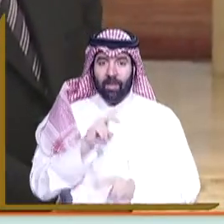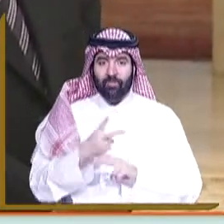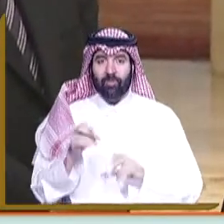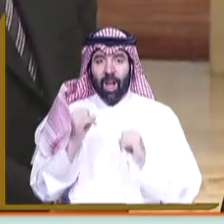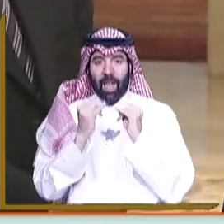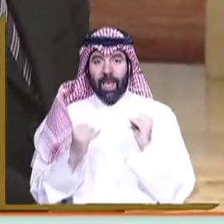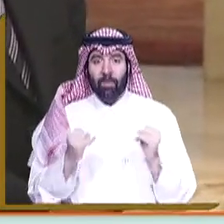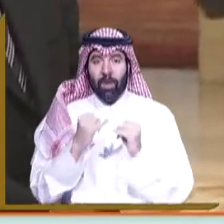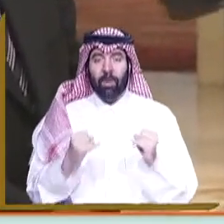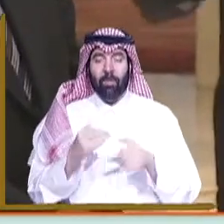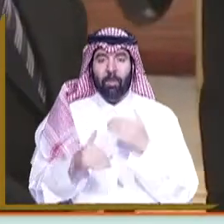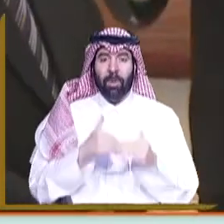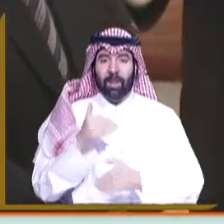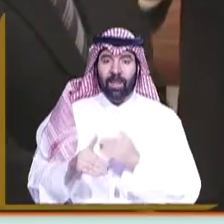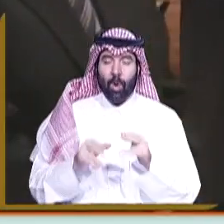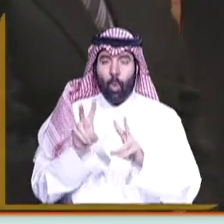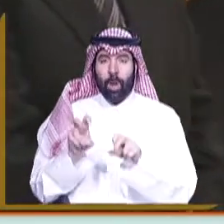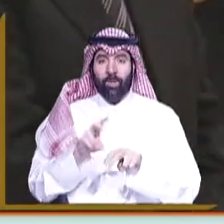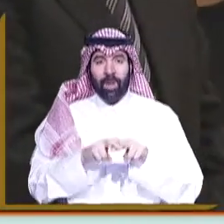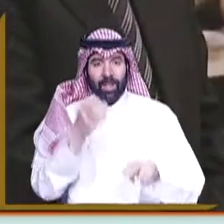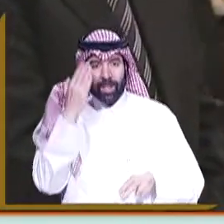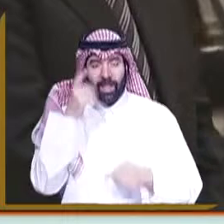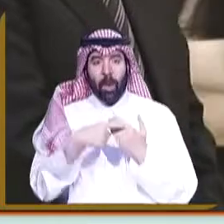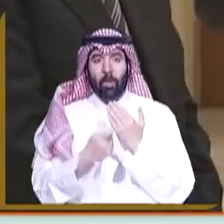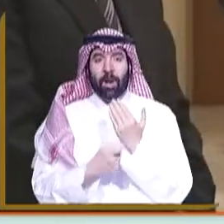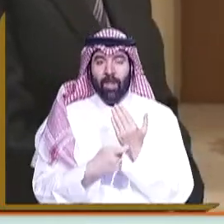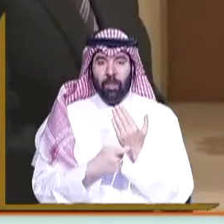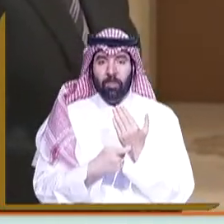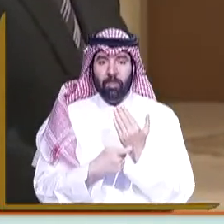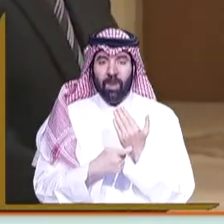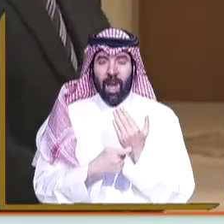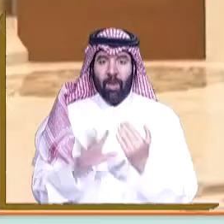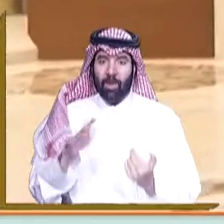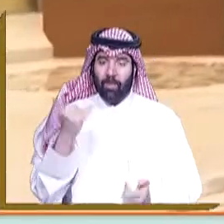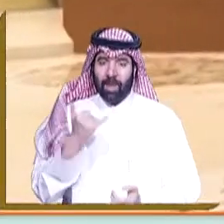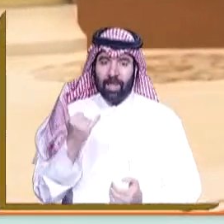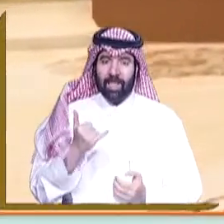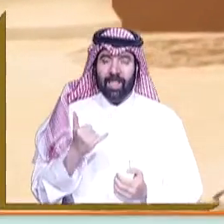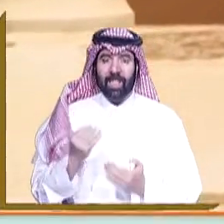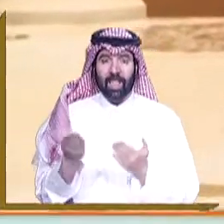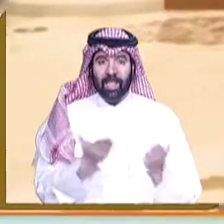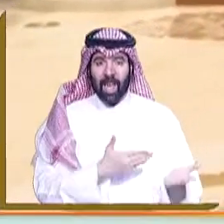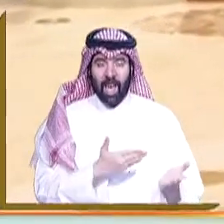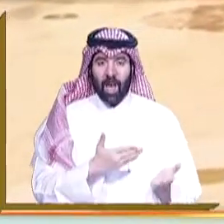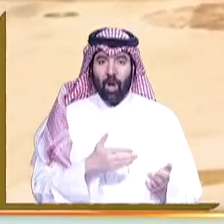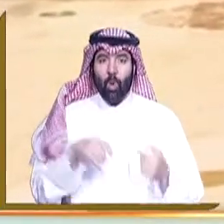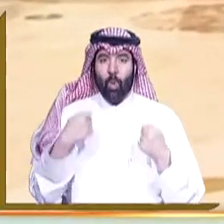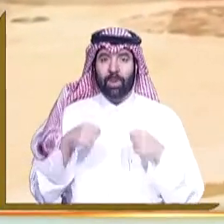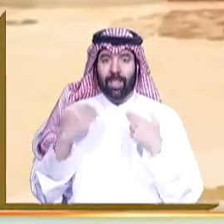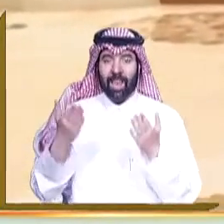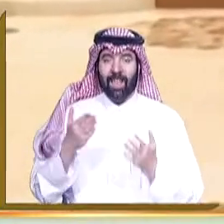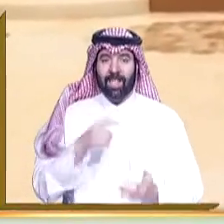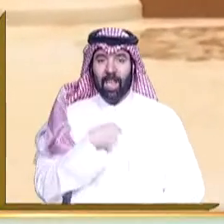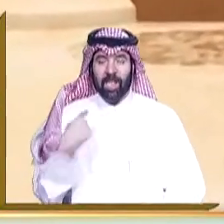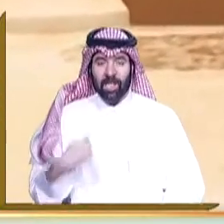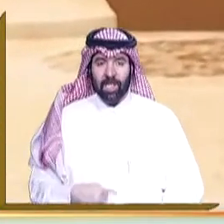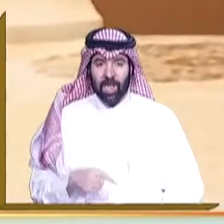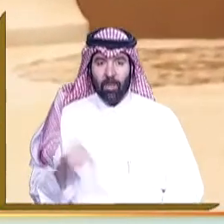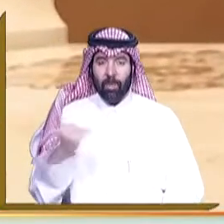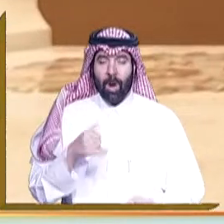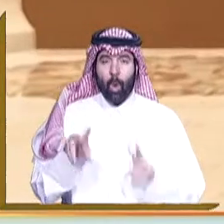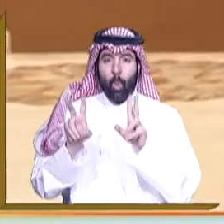للانتهاكات الإسرائيلية المستمرة. من جانبه دعا وزير الخارجية الصيني المجتمع الدولي إلى التحرك لإنهاء